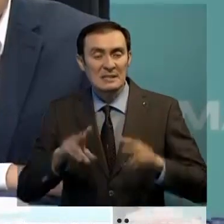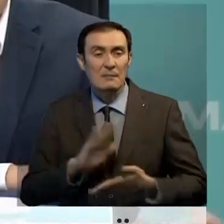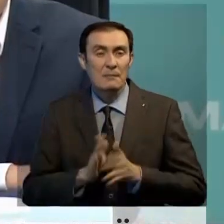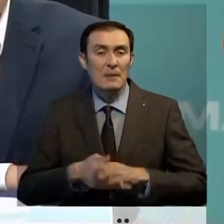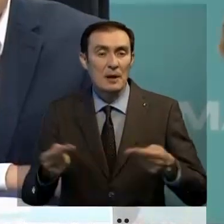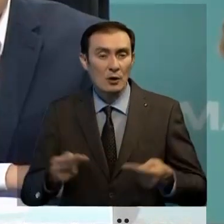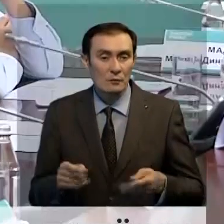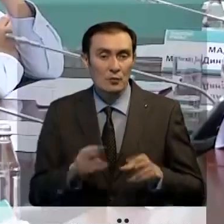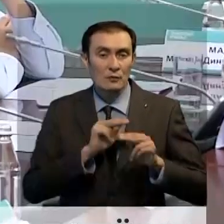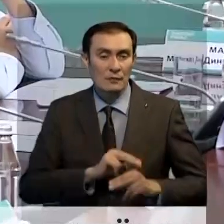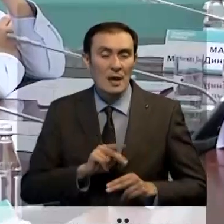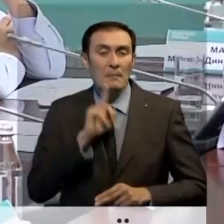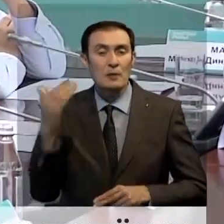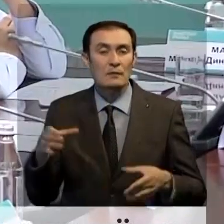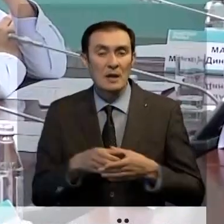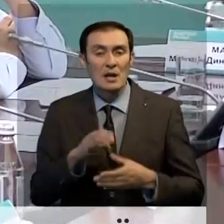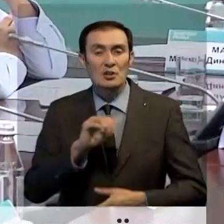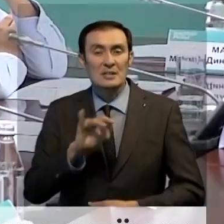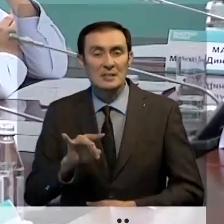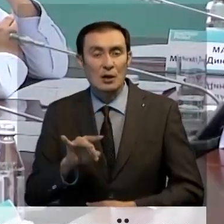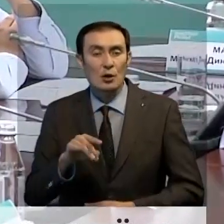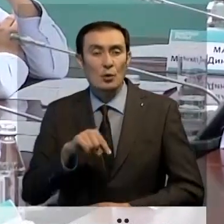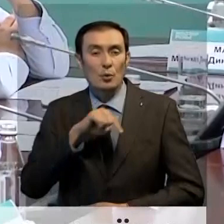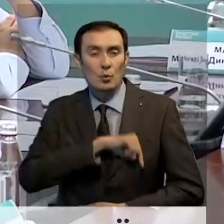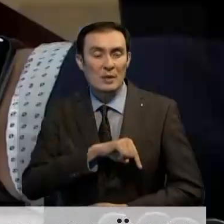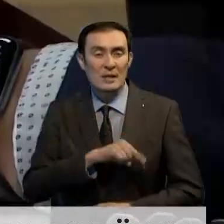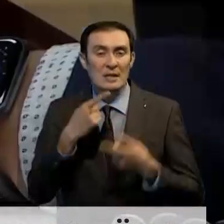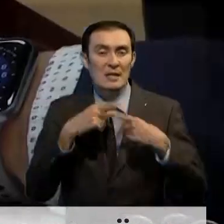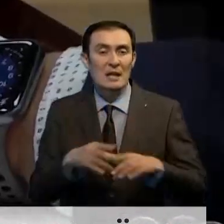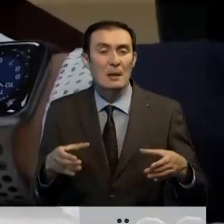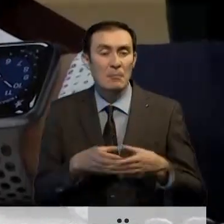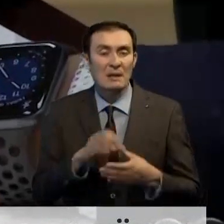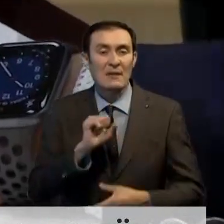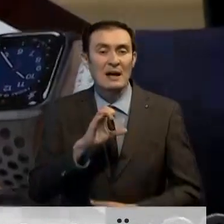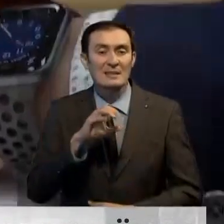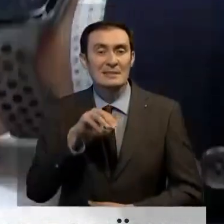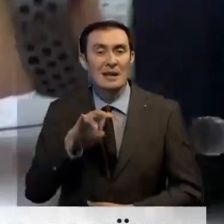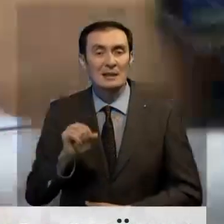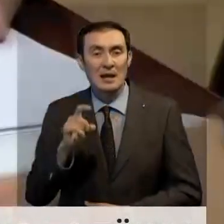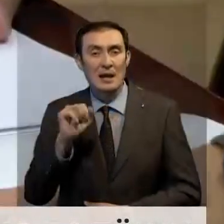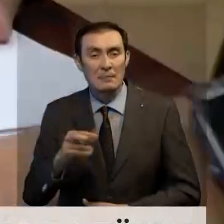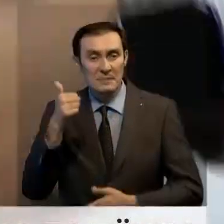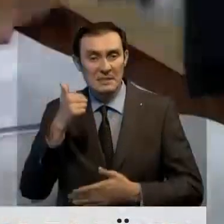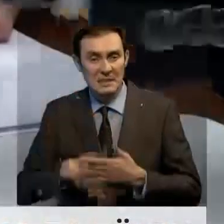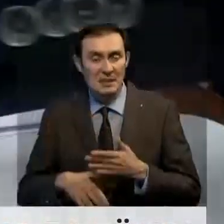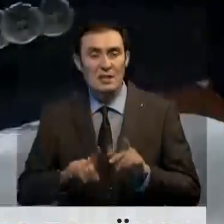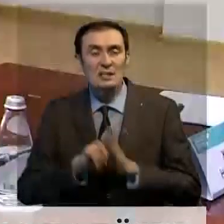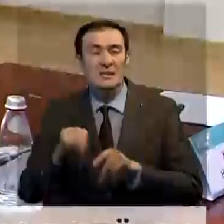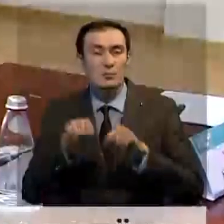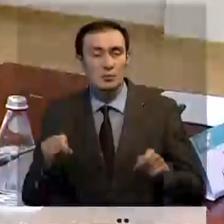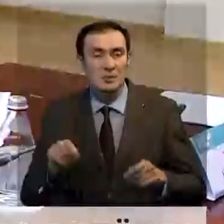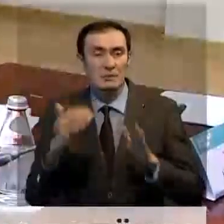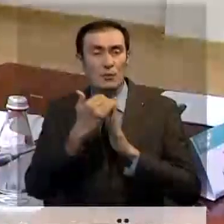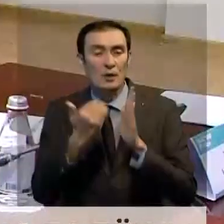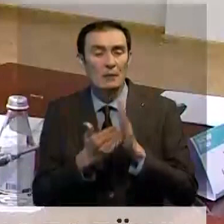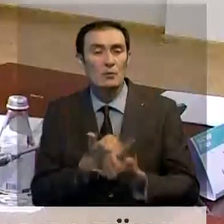о сотрудничестве между молодежным крылом Жастарруха и технопарком Астана Хаб. Кроме того, в республике планируют запустить цифровую образовательную